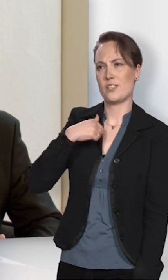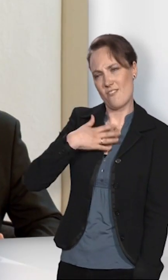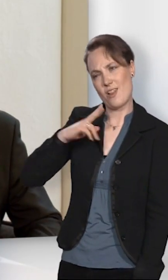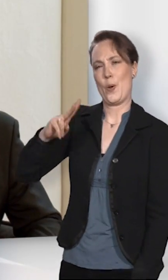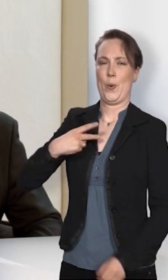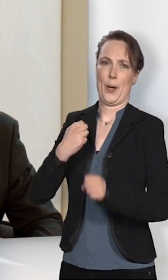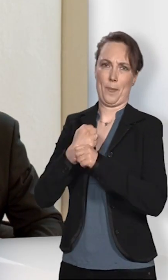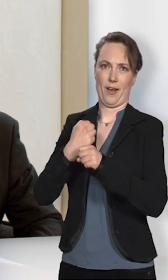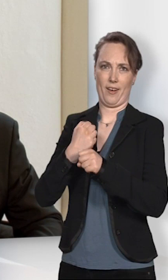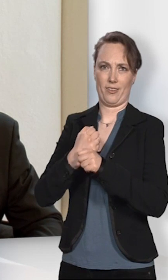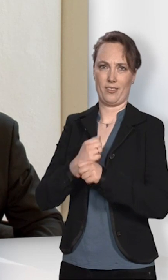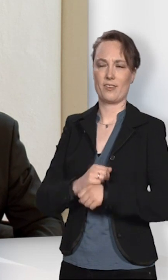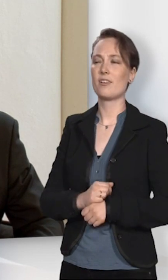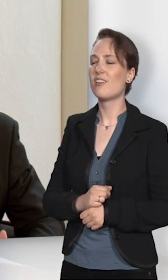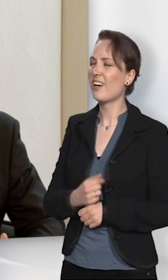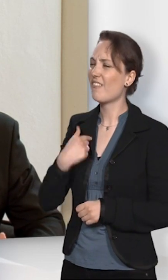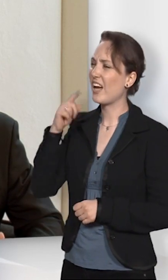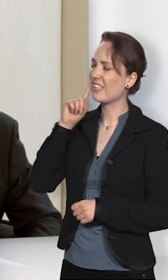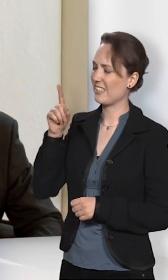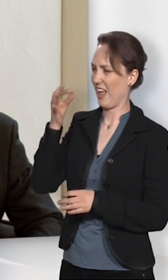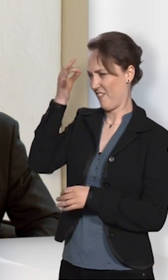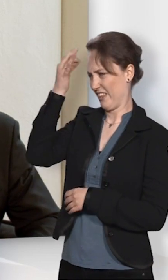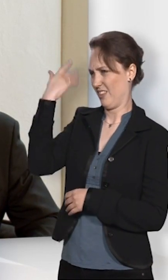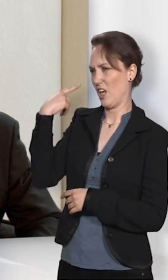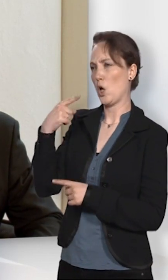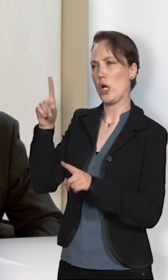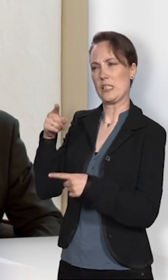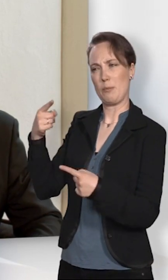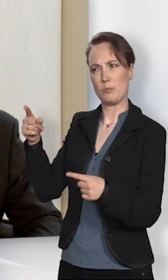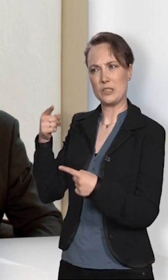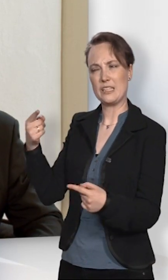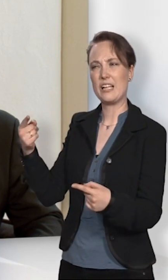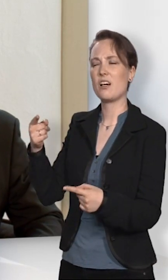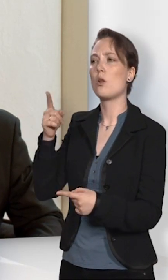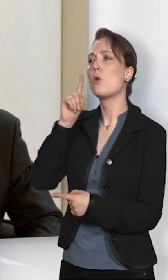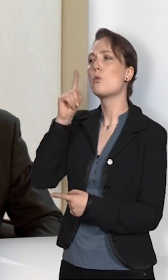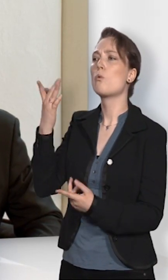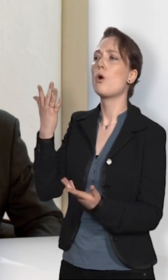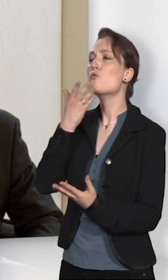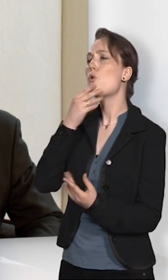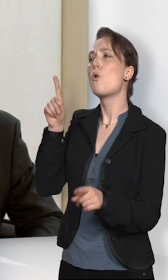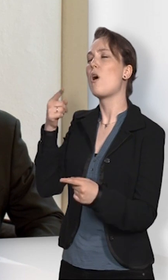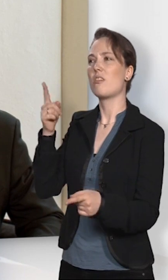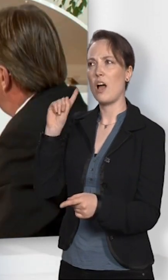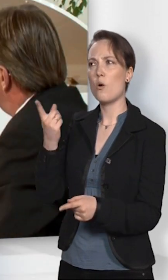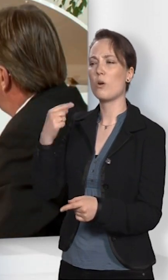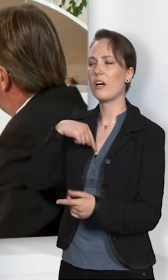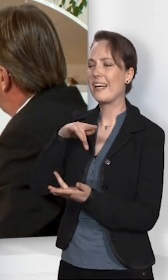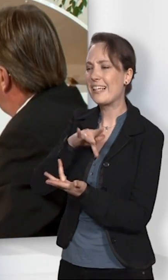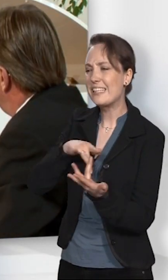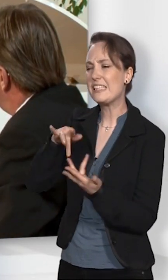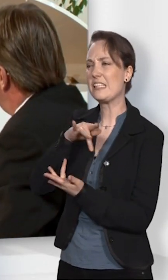richtig weiß, die Erfinder von Gospelmusik, die haben ja nicht nur gesungen um der Musik willen, sondern sie haben ihre tiefen Krisen und Schicksalsschläge damit